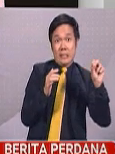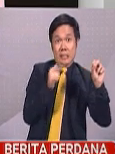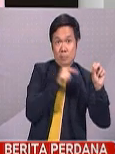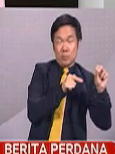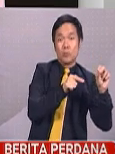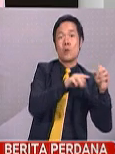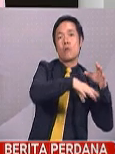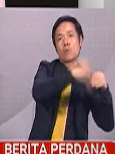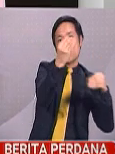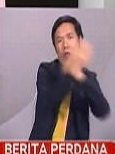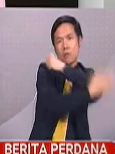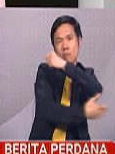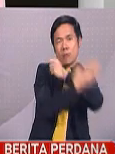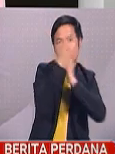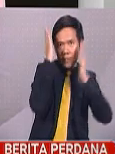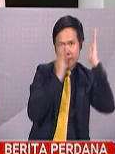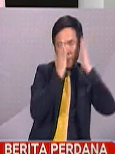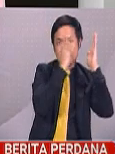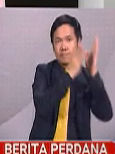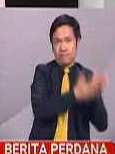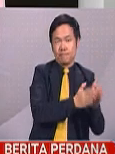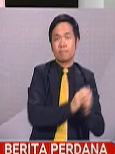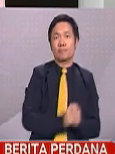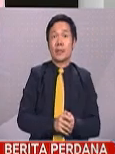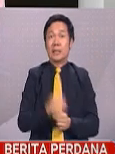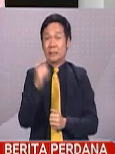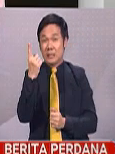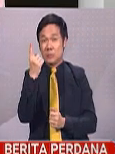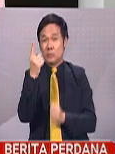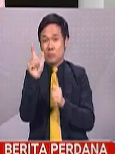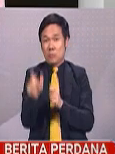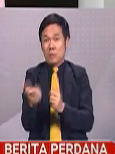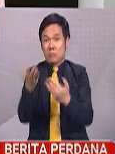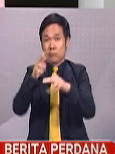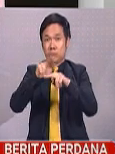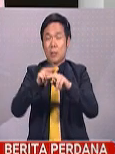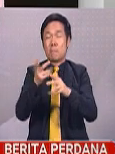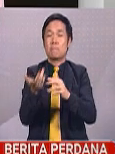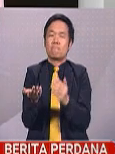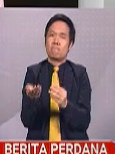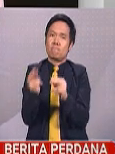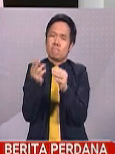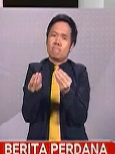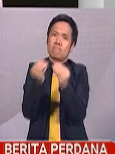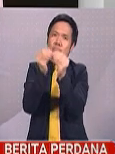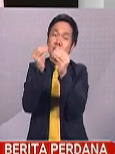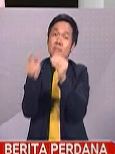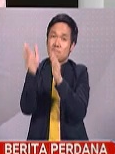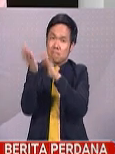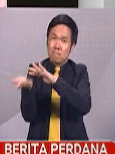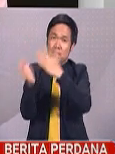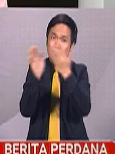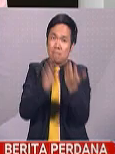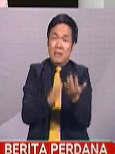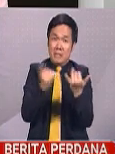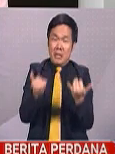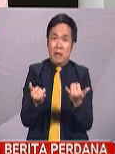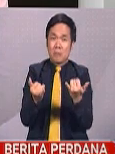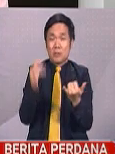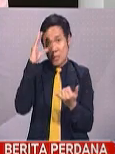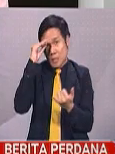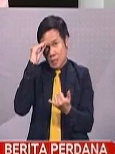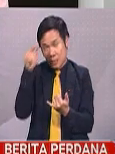bukan warga negara Malaysia. Manakala satu kes kematian melibatkan lelaki berusia 39 tahun menjadi kematian